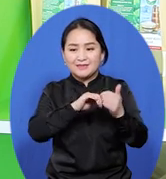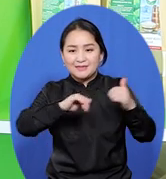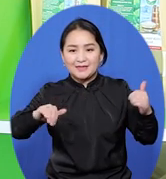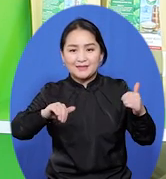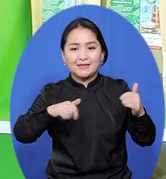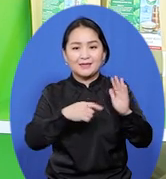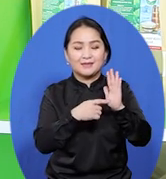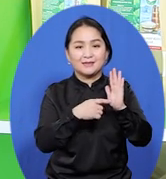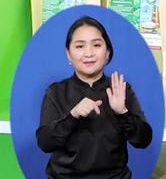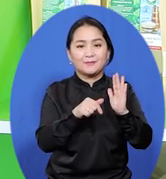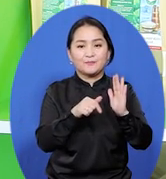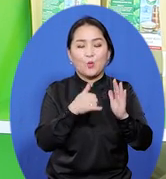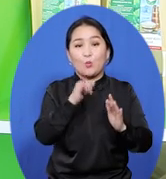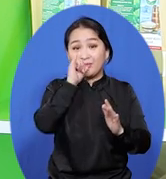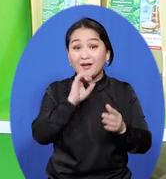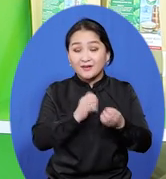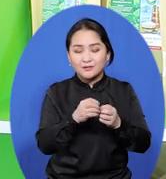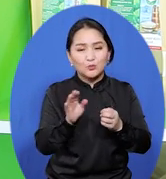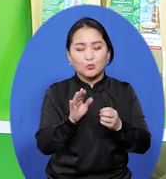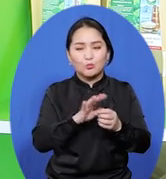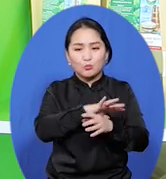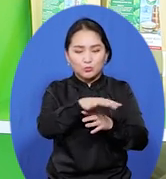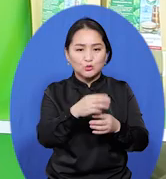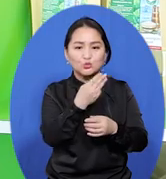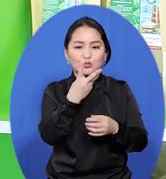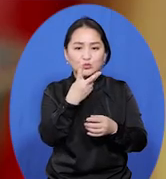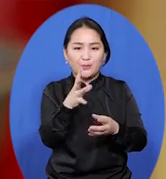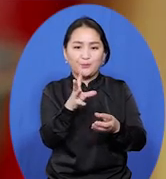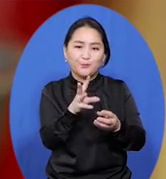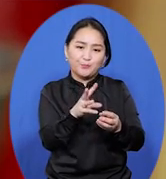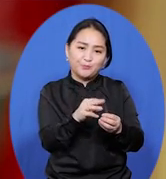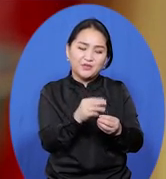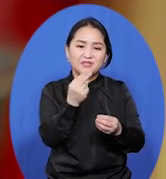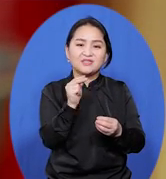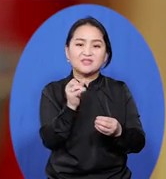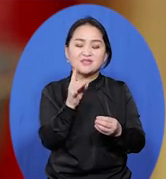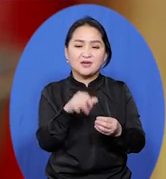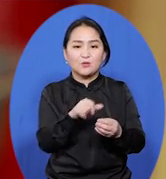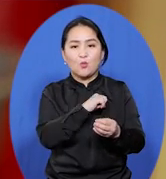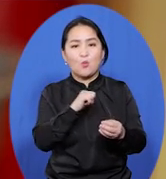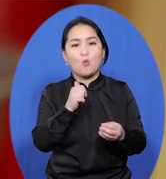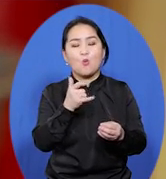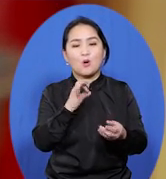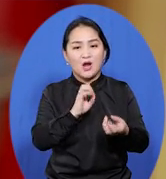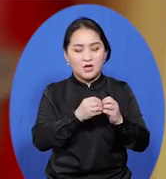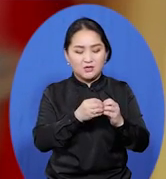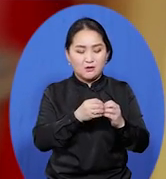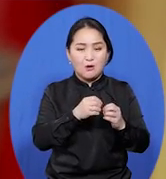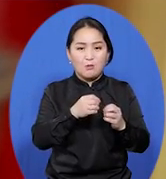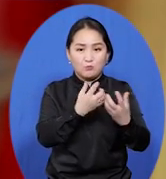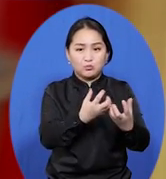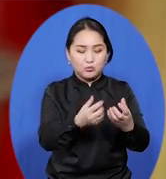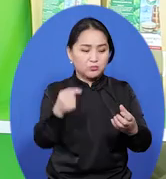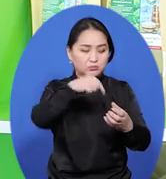ундаа эгээд хальсаар нь цай чандгчтэй тэгхүүгээр манах шүүсийг шингээгээд одоо чацрагны цай хуурай гарна хэргэлж болно, буцалсан